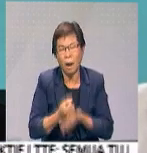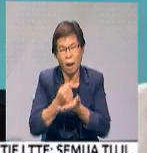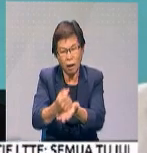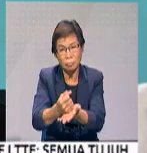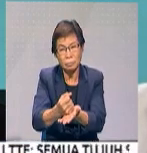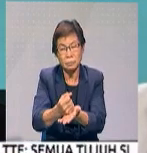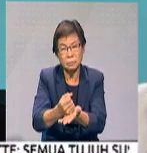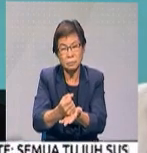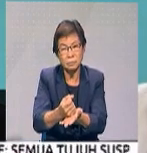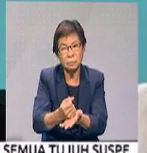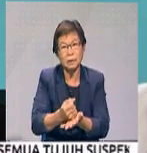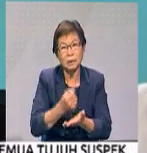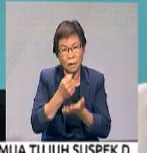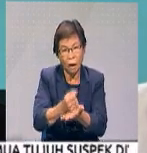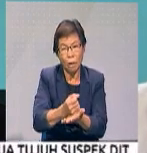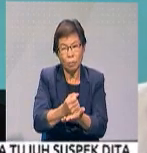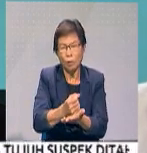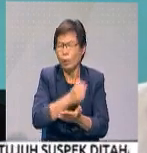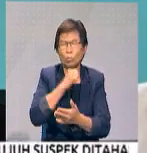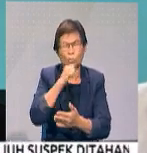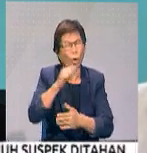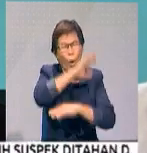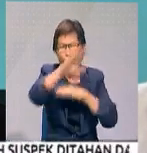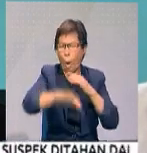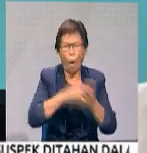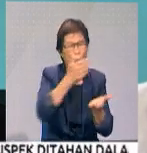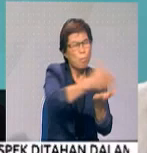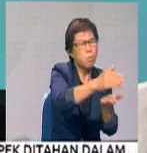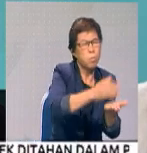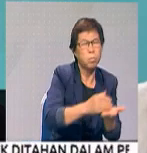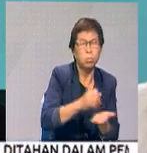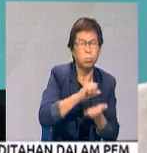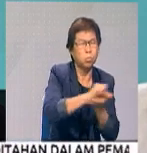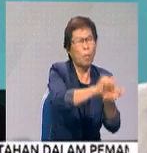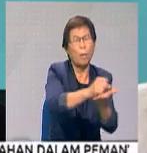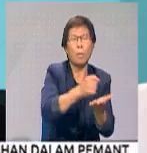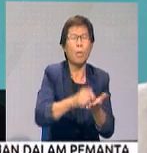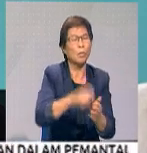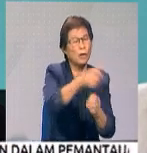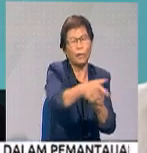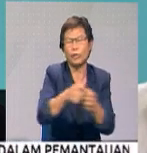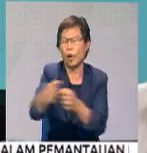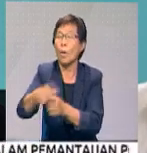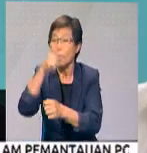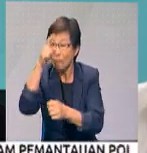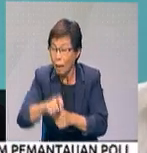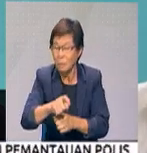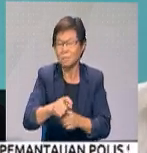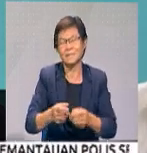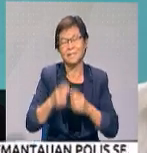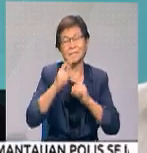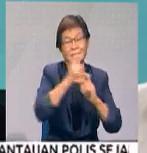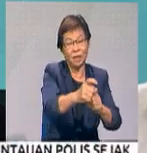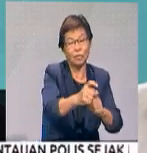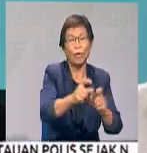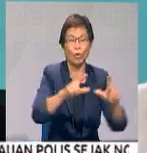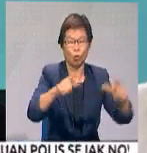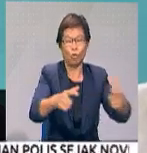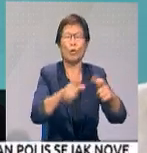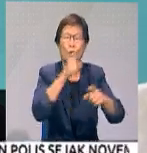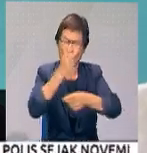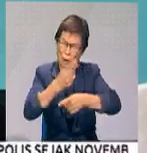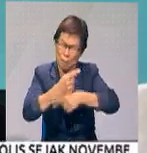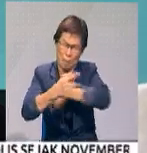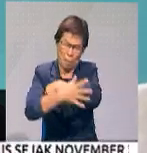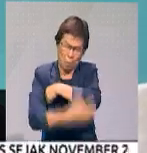not just outright to everybody. It must be given to deserving groups of people. Even among